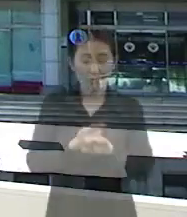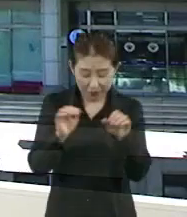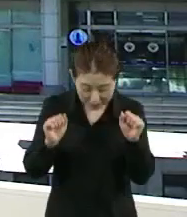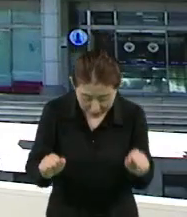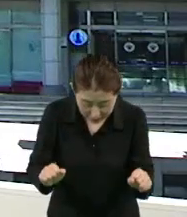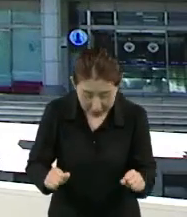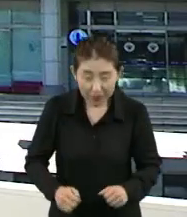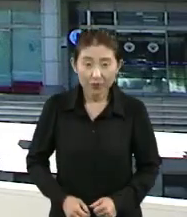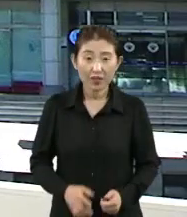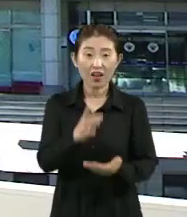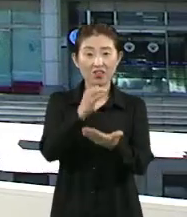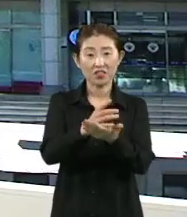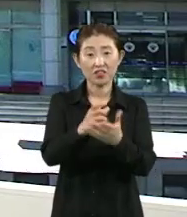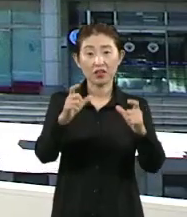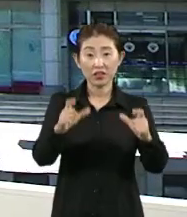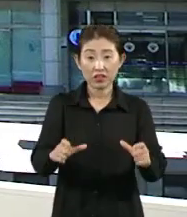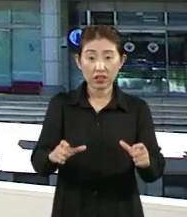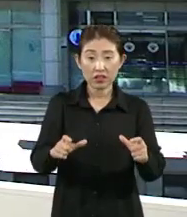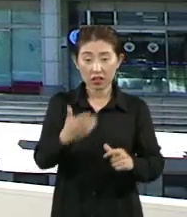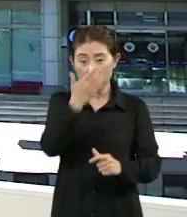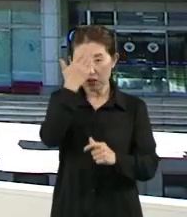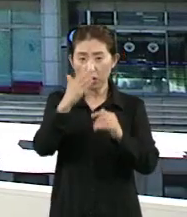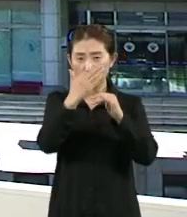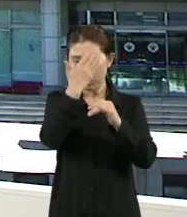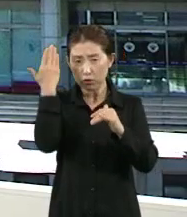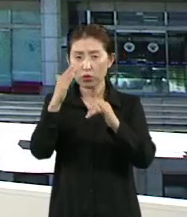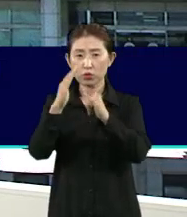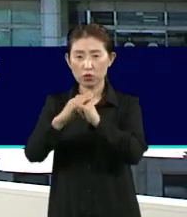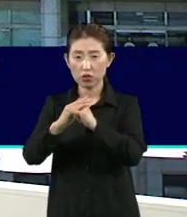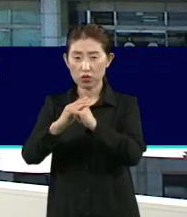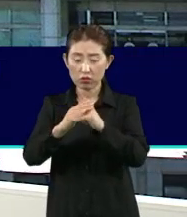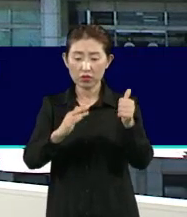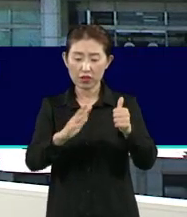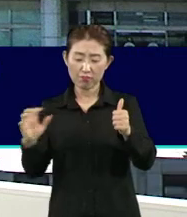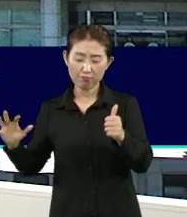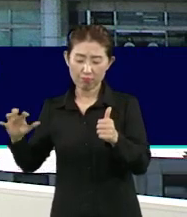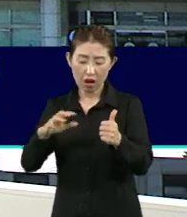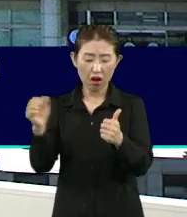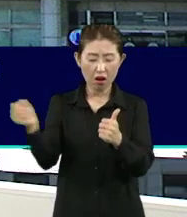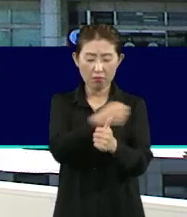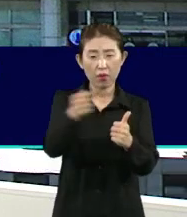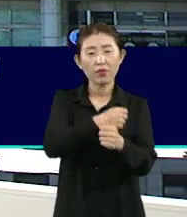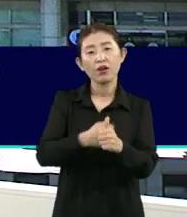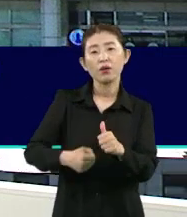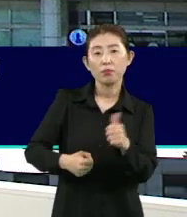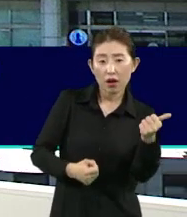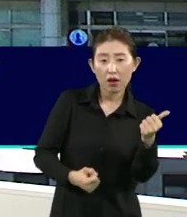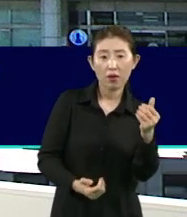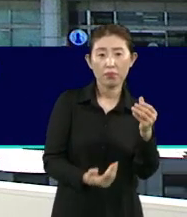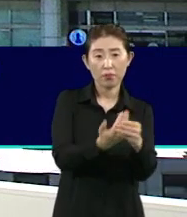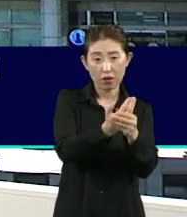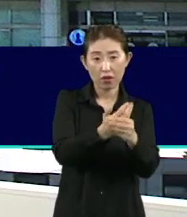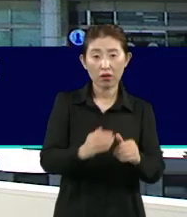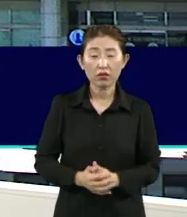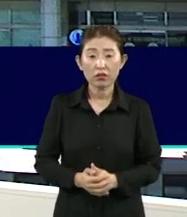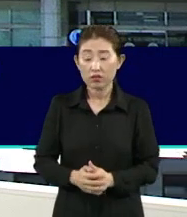여러분 안녕하십니까? 천안에서 10대 청소년이 집단 폭행으로 안타깝게 목숨을 잃는 사고가